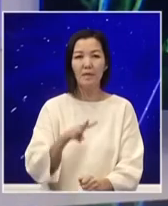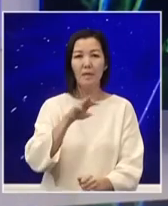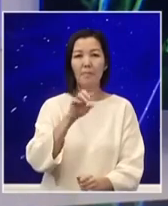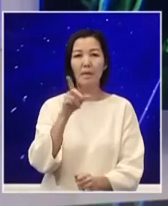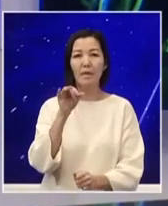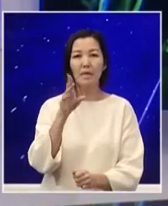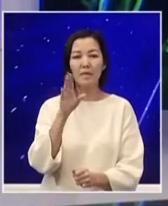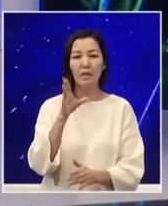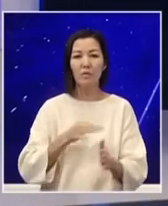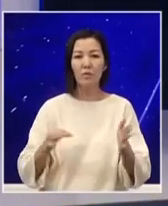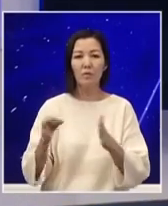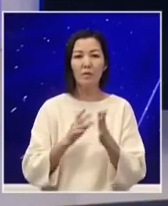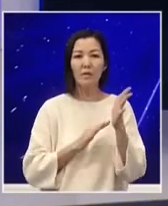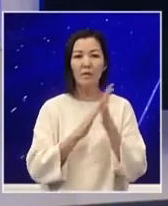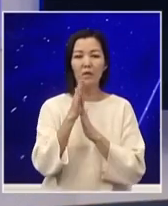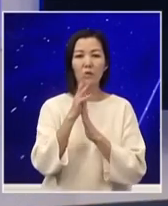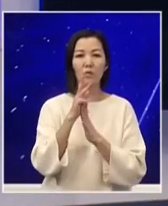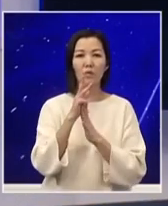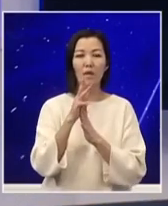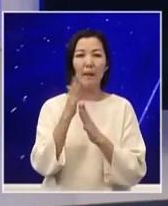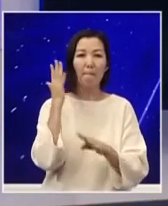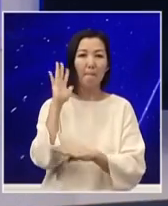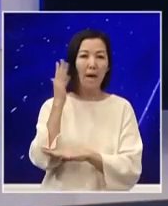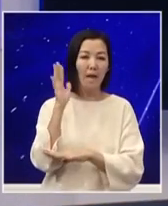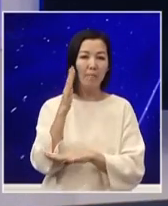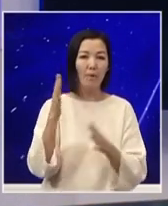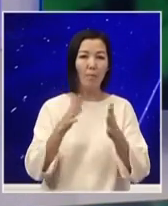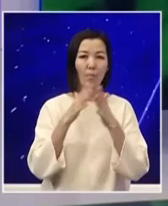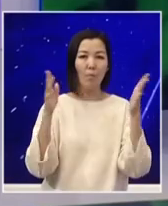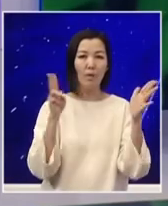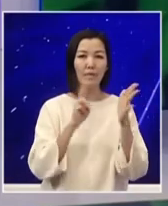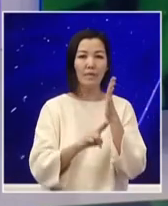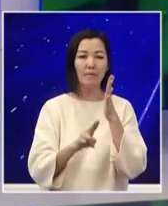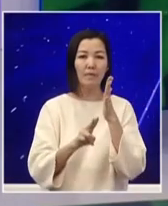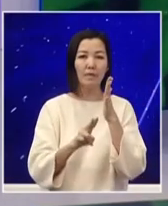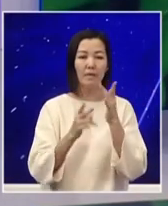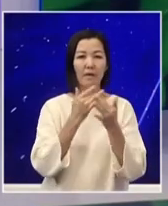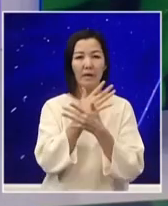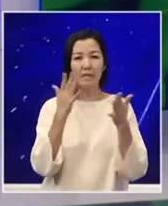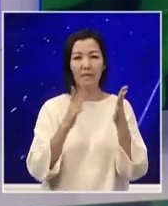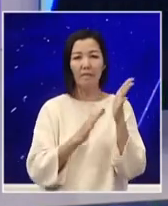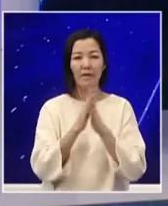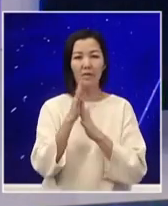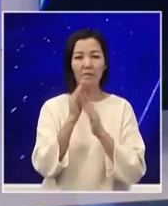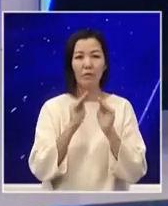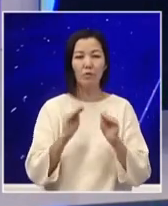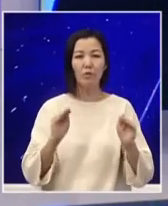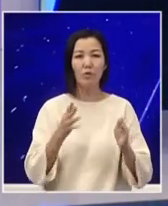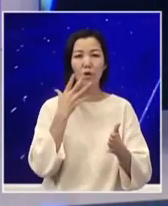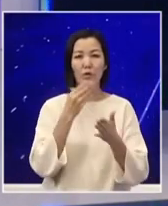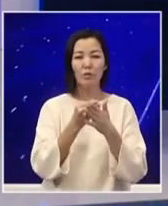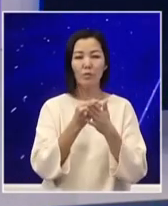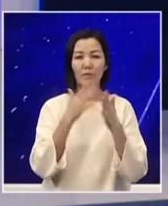В Мангистауской области растут пальмы. Более 70 видов экзотических деревьев выращивают школьники в